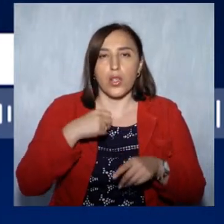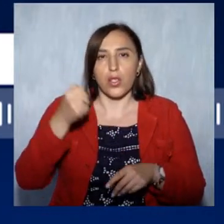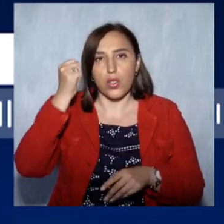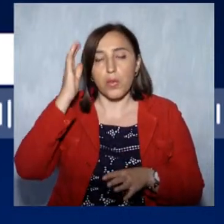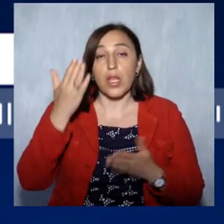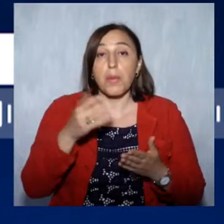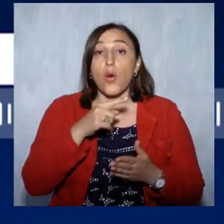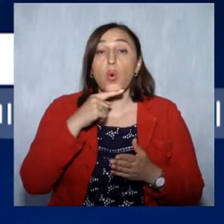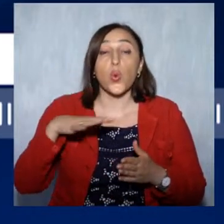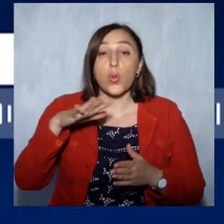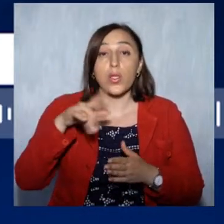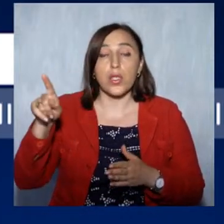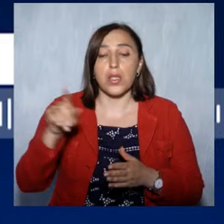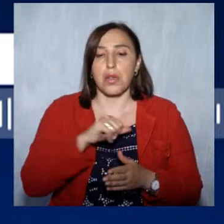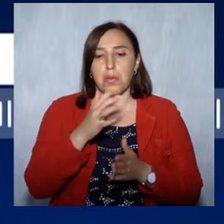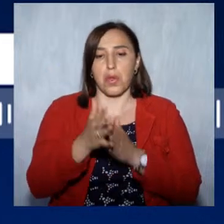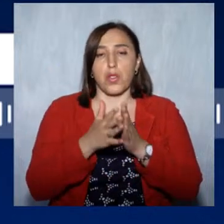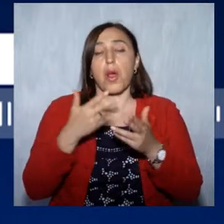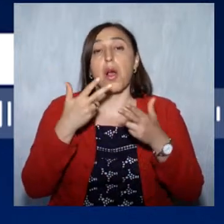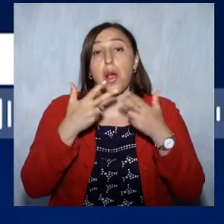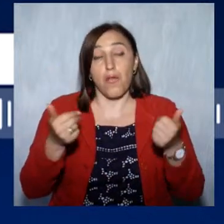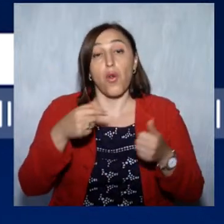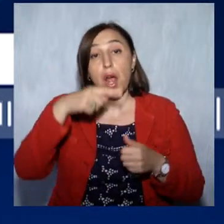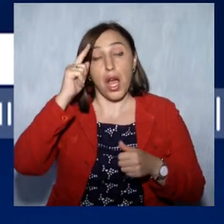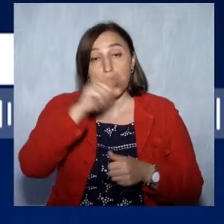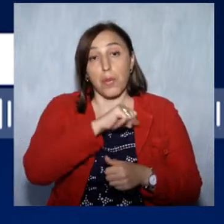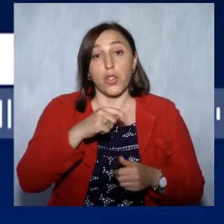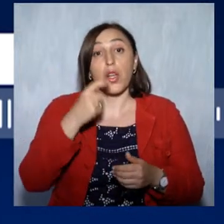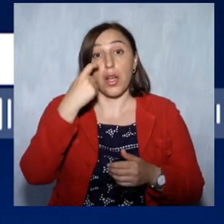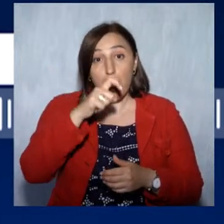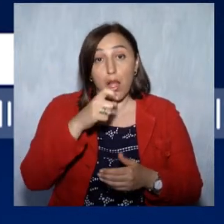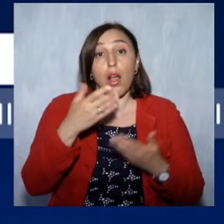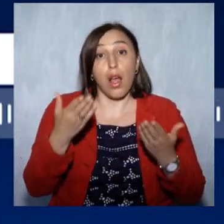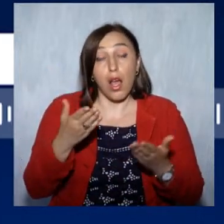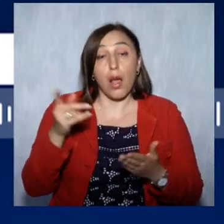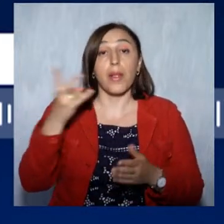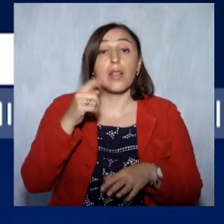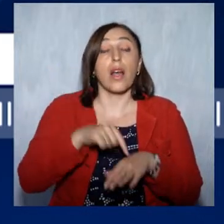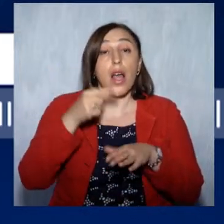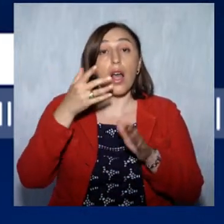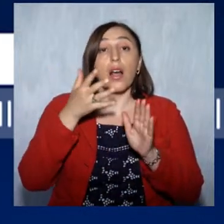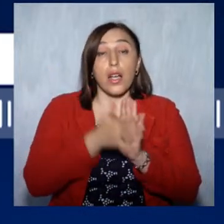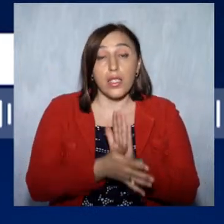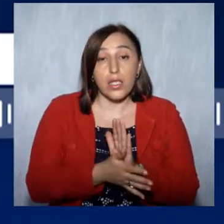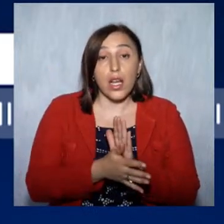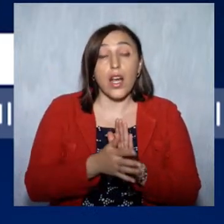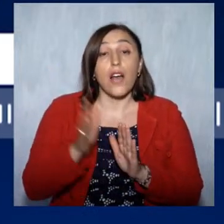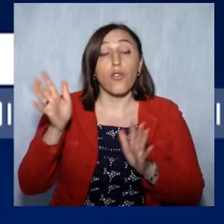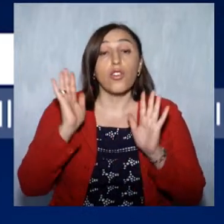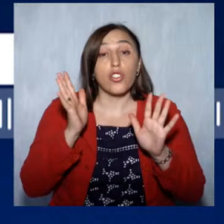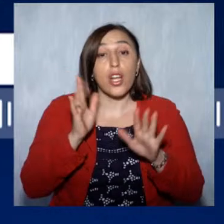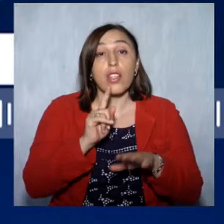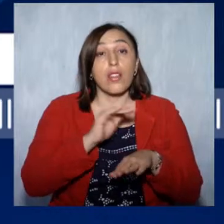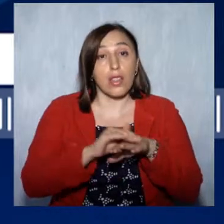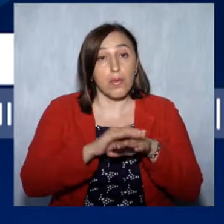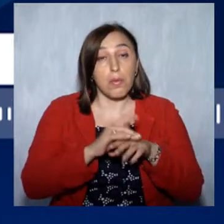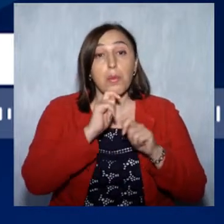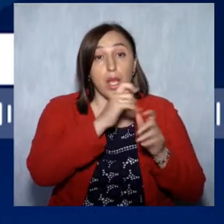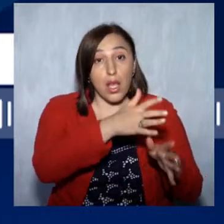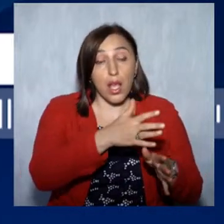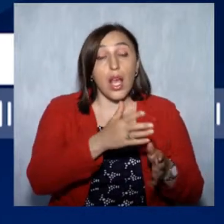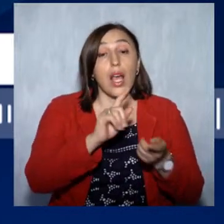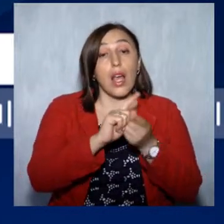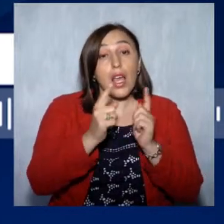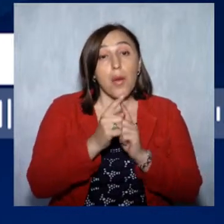Հիմա Ռուսաստանը կոնկրետ ասում ադրբեջանցին, ահա, ուրեմն Ռուսաստանում սկսեցին հասկանալ, որ շատ բան տվեցին ադրբեջանցին, հիմա իրանք